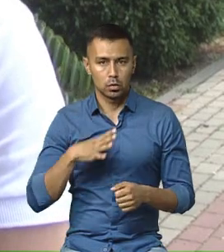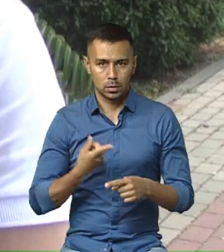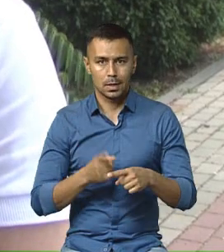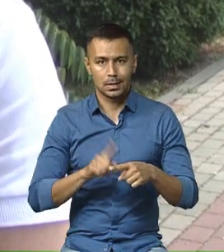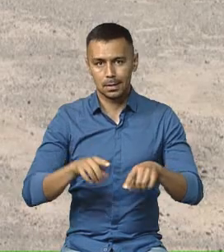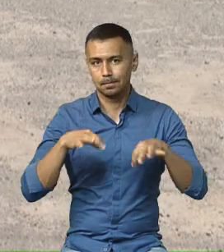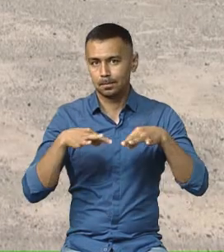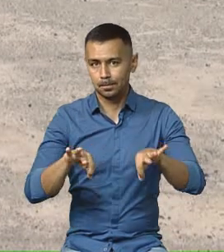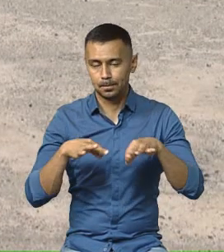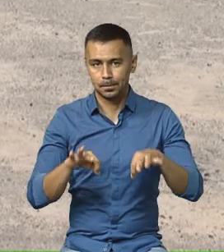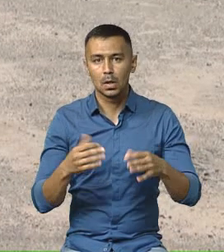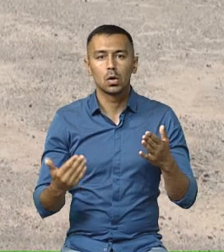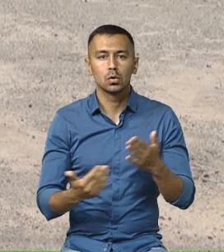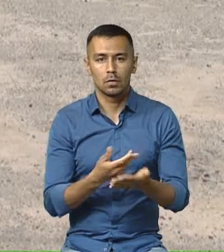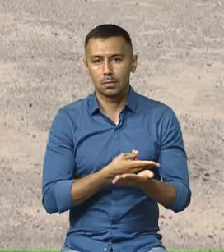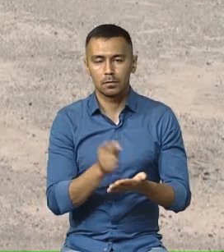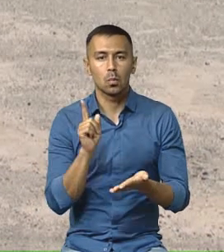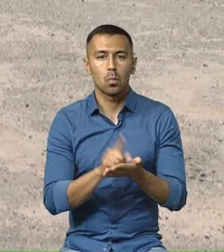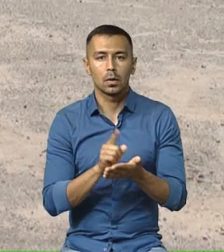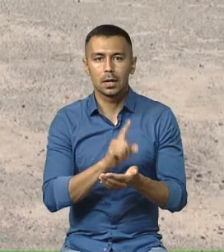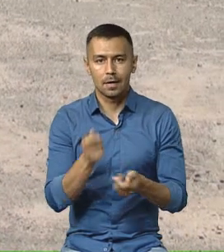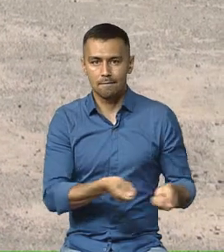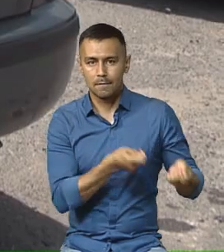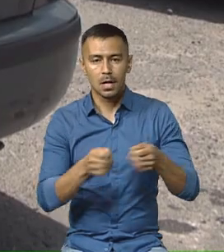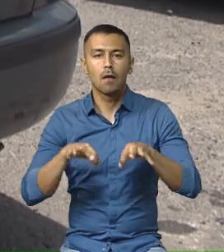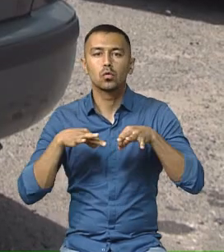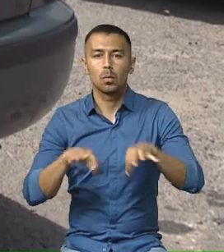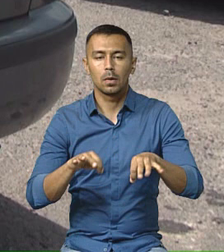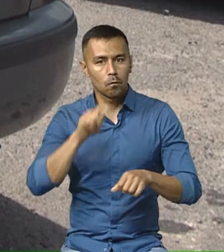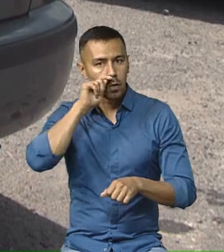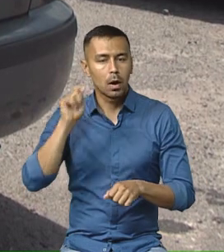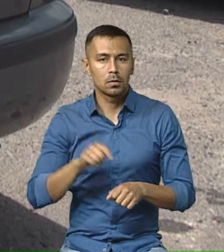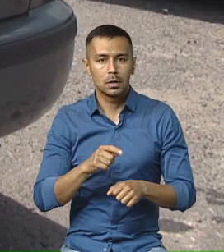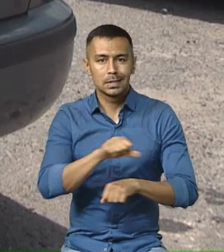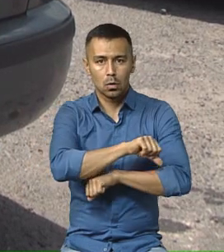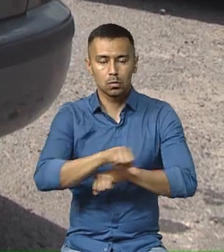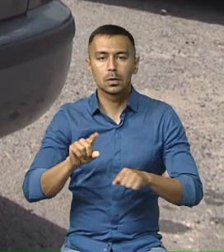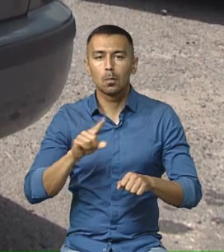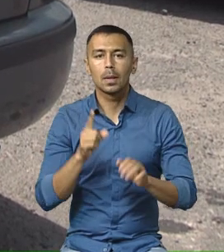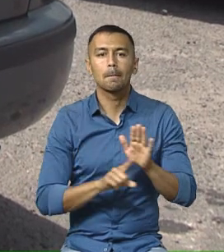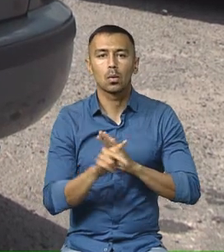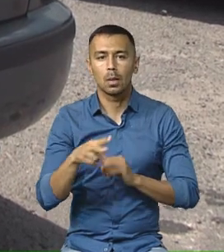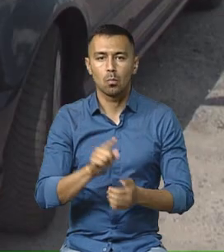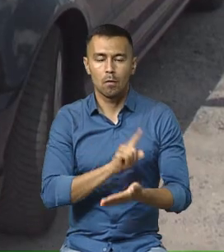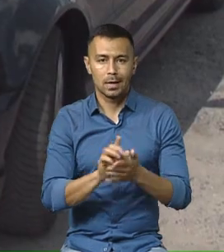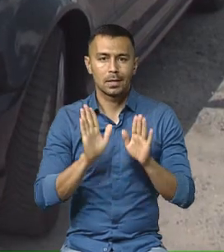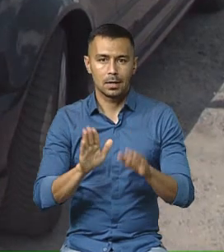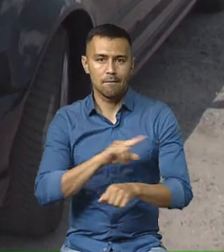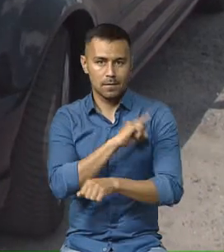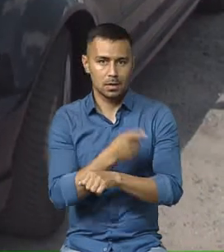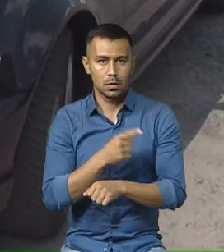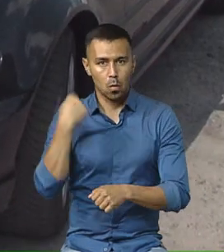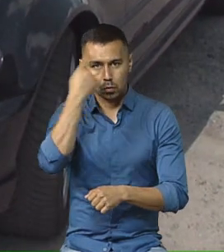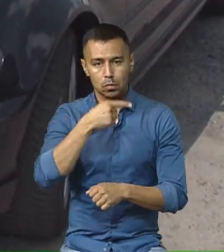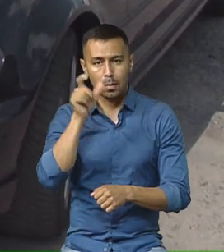транспортні засоби. Знову сплачувати податок за ввезення автомобілів в Україну з-за кордону з 1 липня повинні тільки фізичні особи